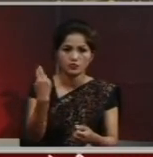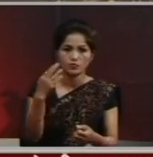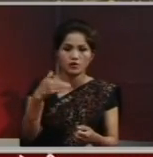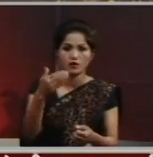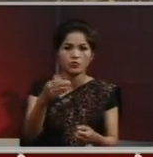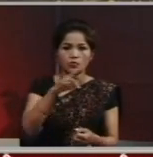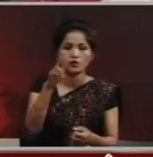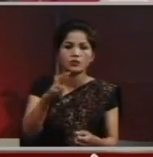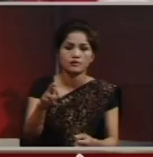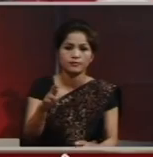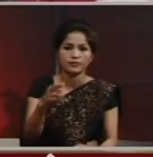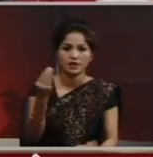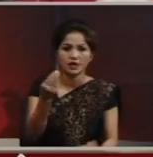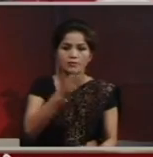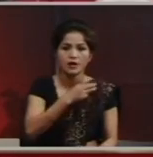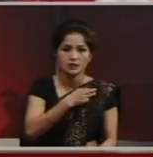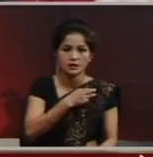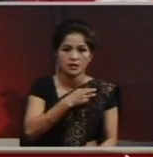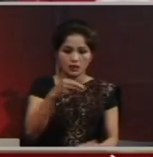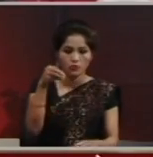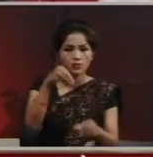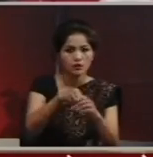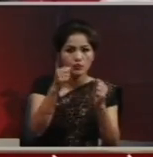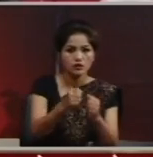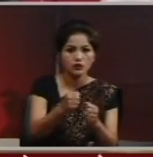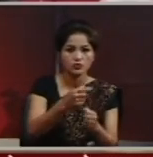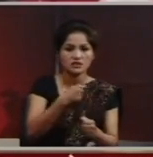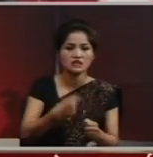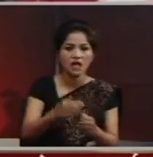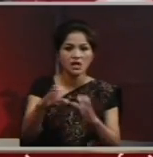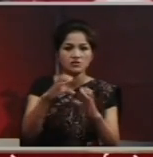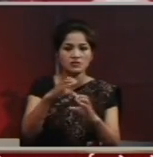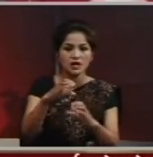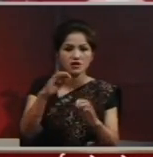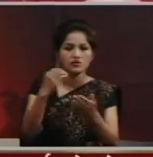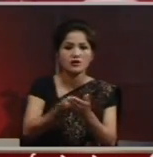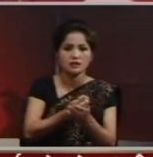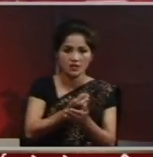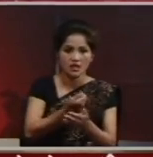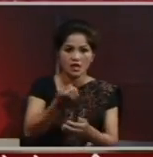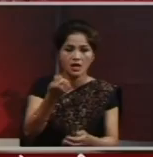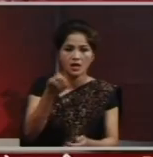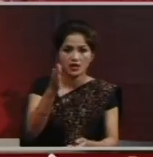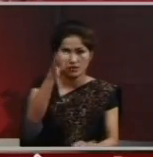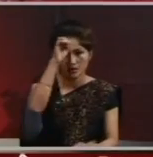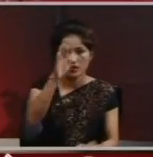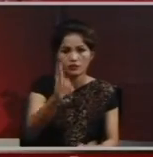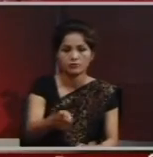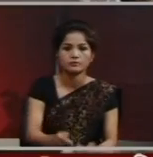मृत्यु भएको र केही मानिस फँसिरहेको चिनिया सञ्चार संस्था सिन्हुवाले जनाएको